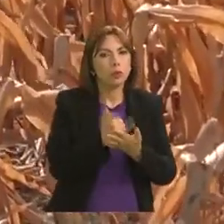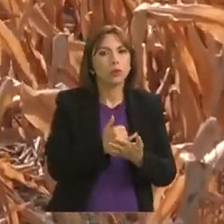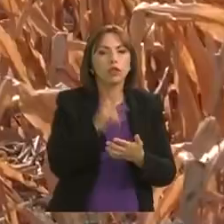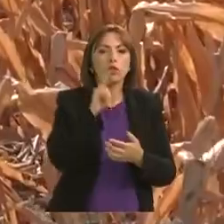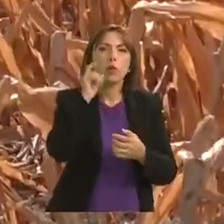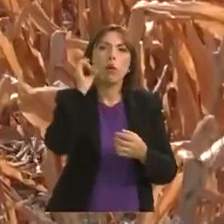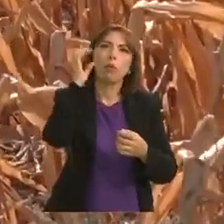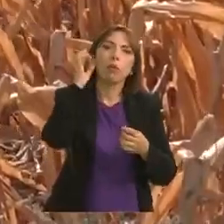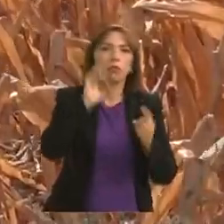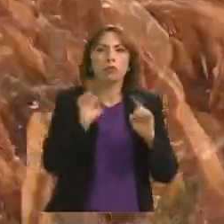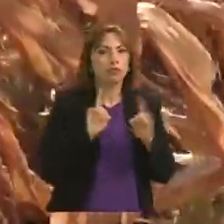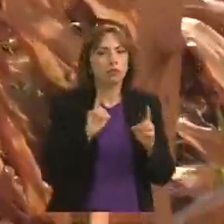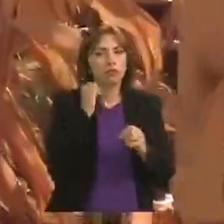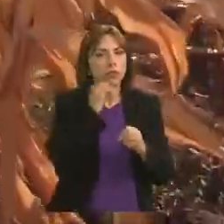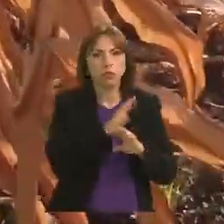ficțiune.